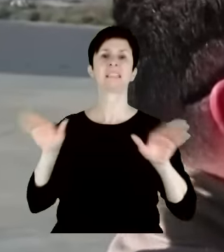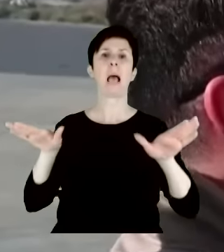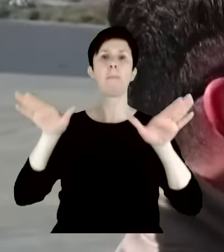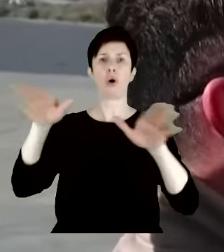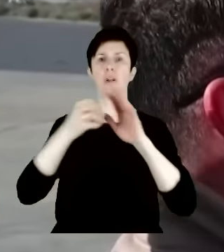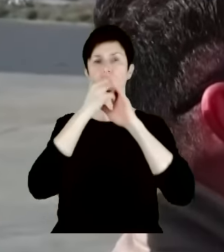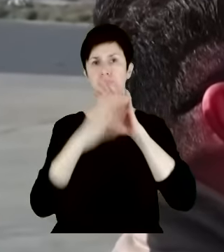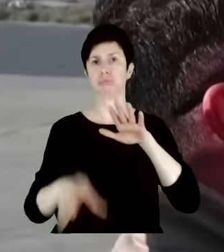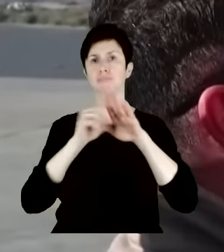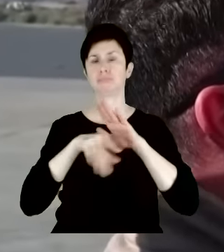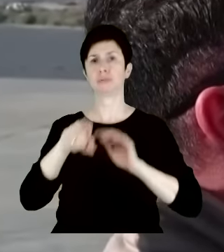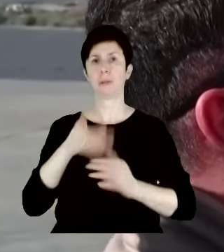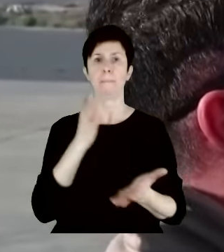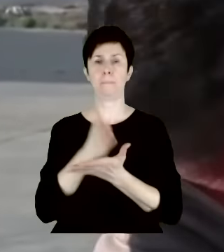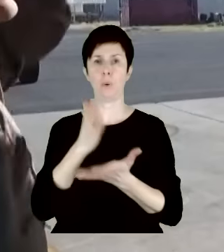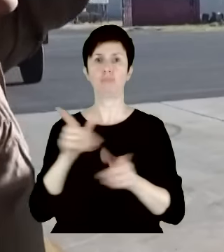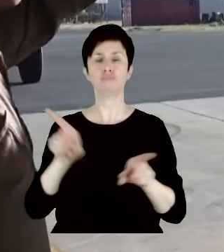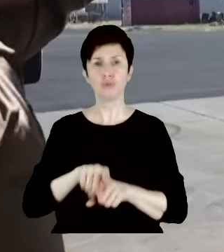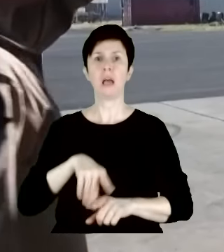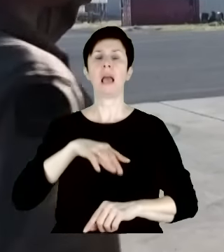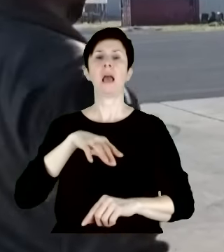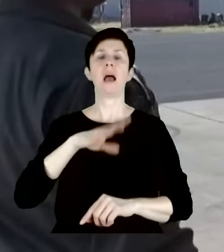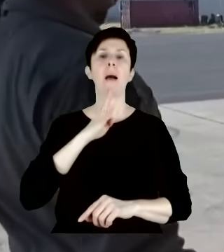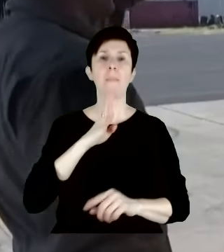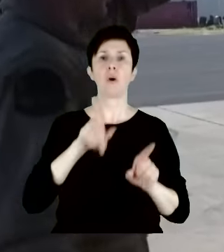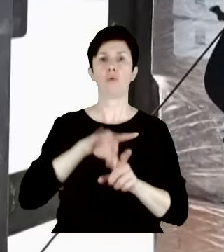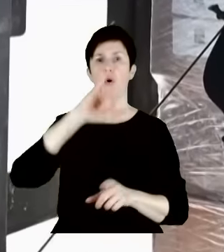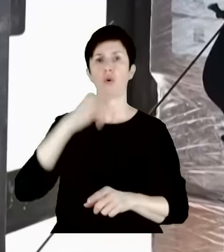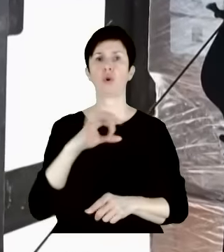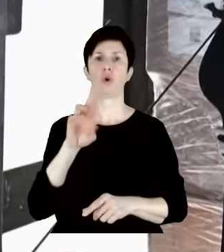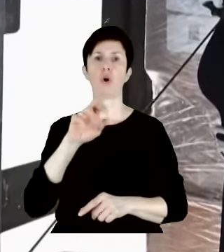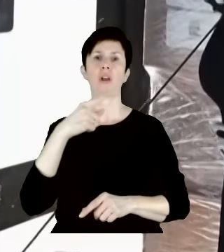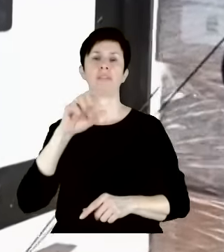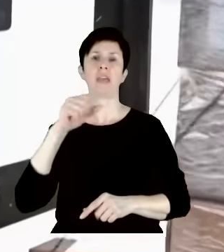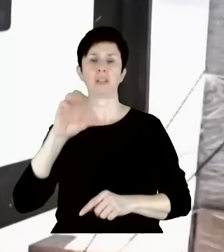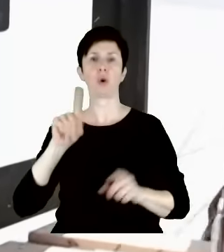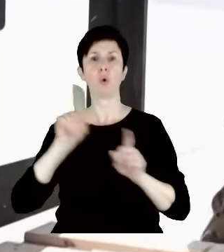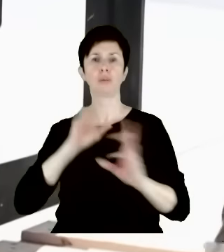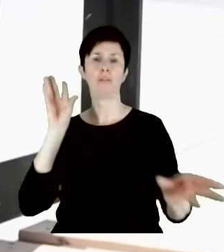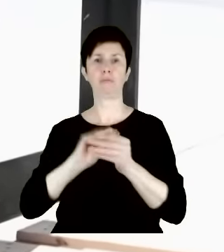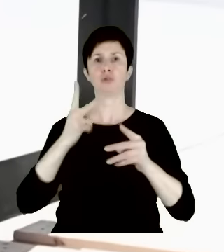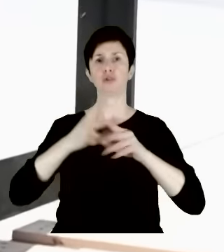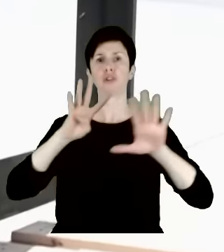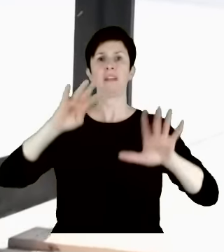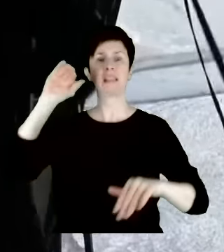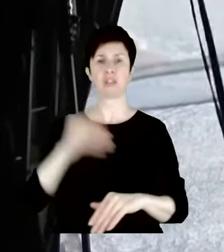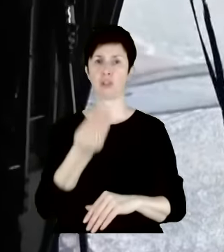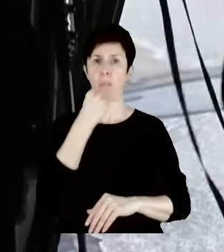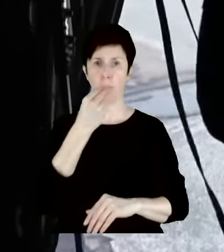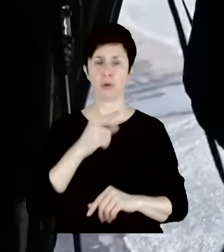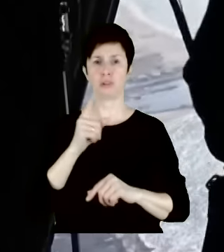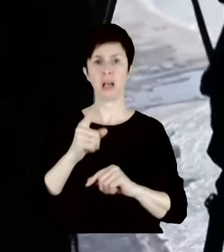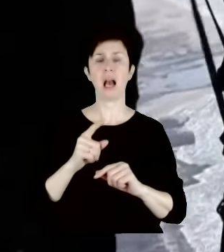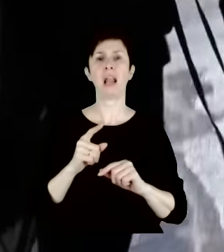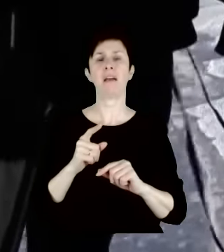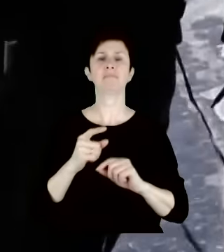W ten sam sposób pomagają Stany Zjednoczone i Jordania. Do tej pory do Strefy Gazy dostarczono 37 tysięcy posiłków. Jednak żaden z tych sposobów nie